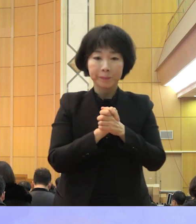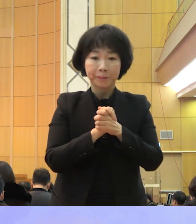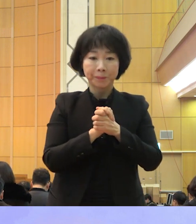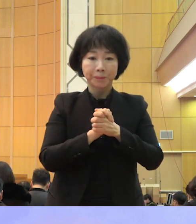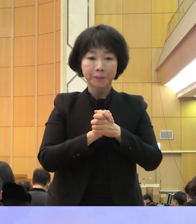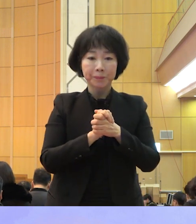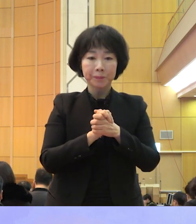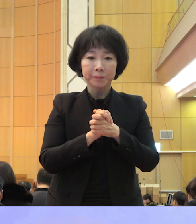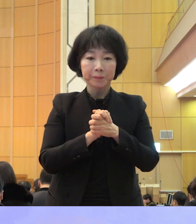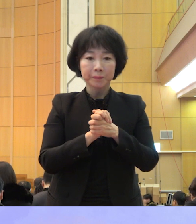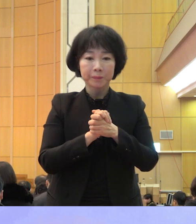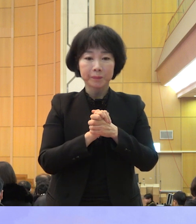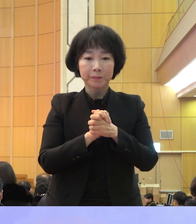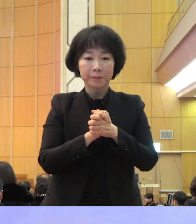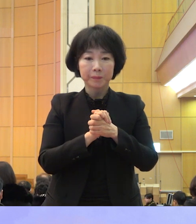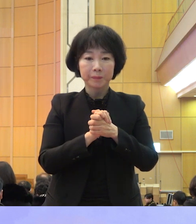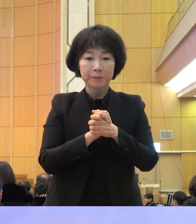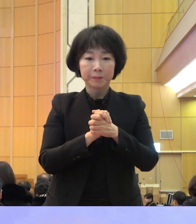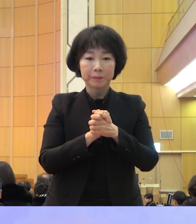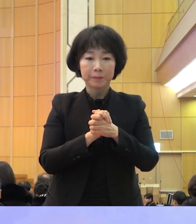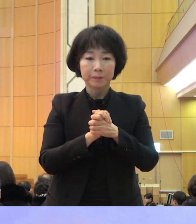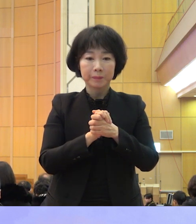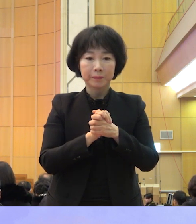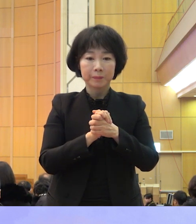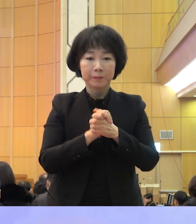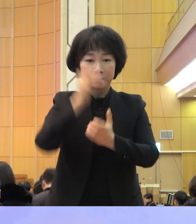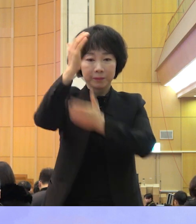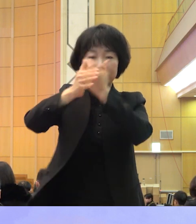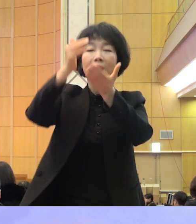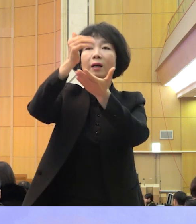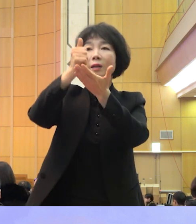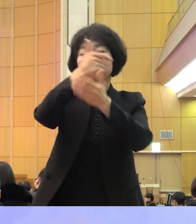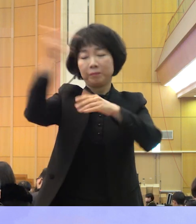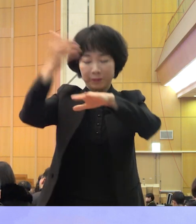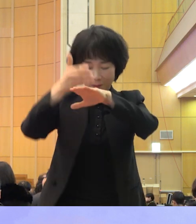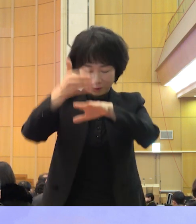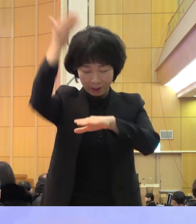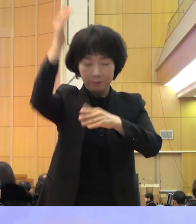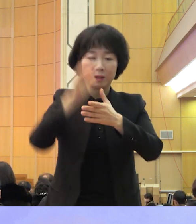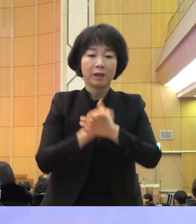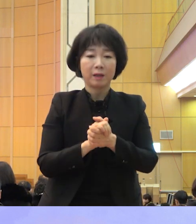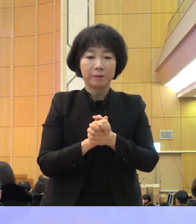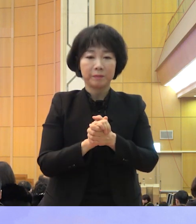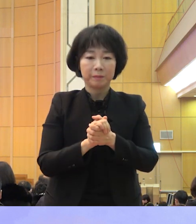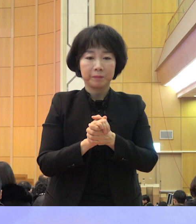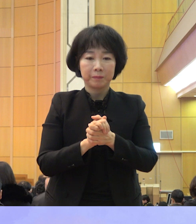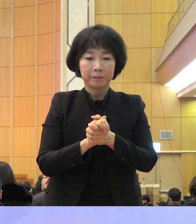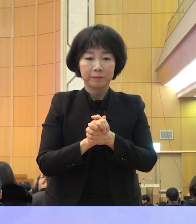하나님 감사합니다.